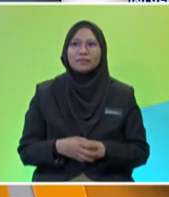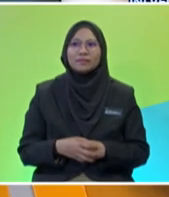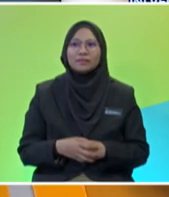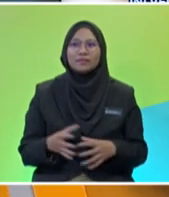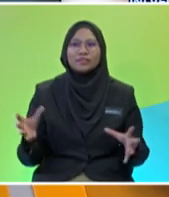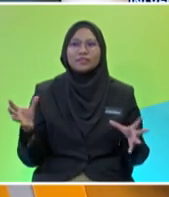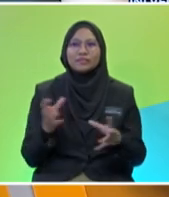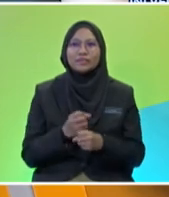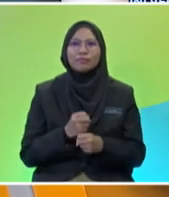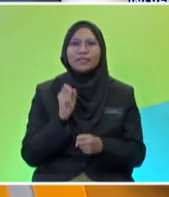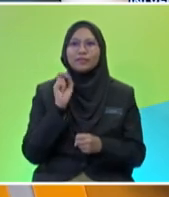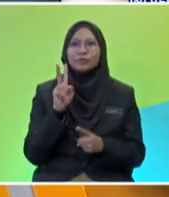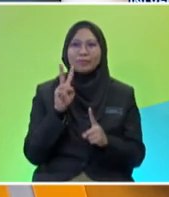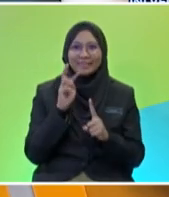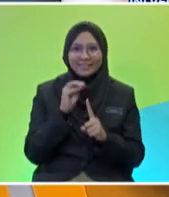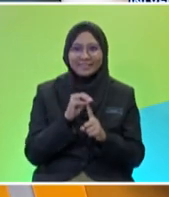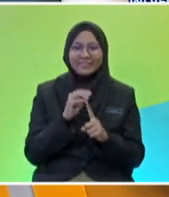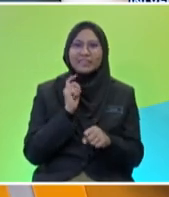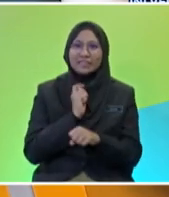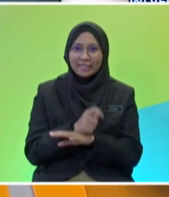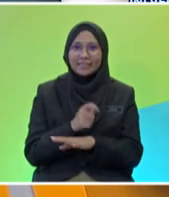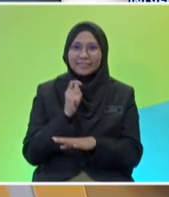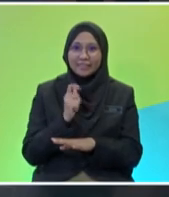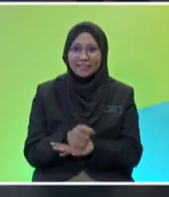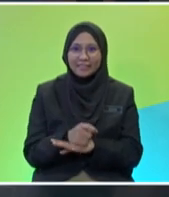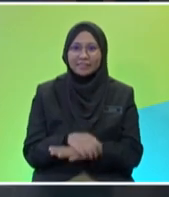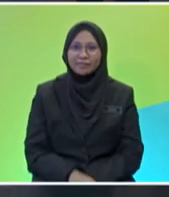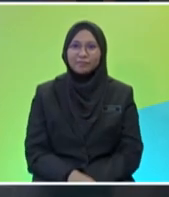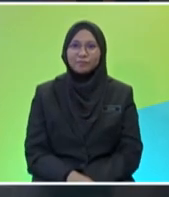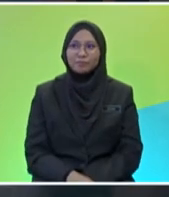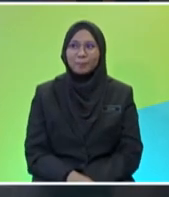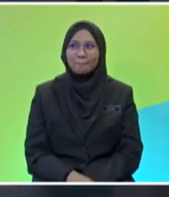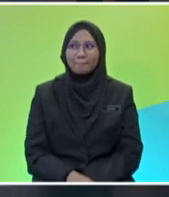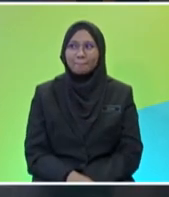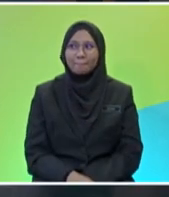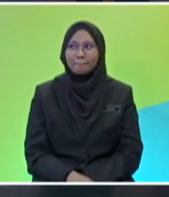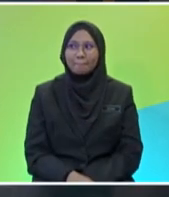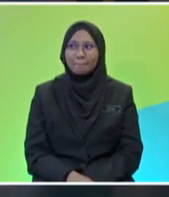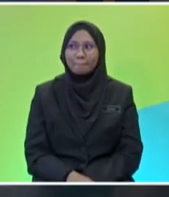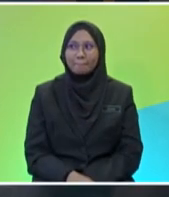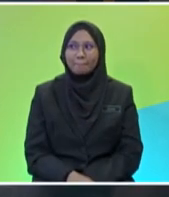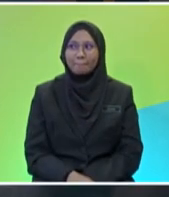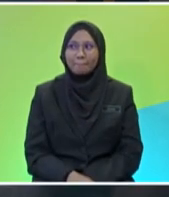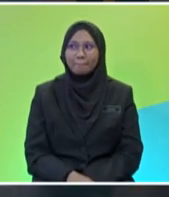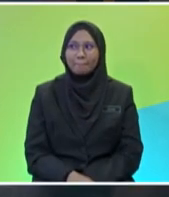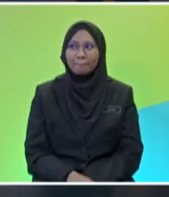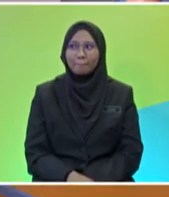sebenarnya Oke kita niat di Indonesia Oke jadi mereka Paham Oke